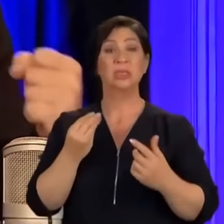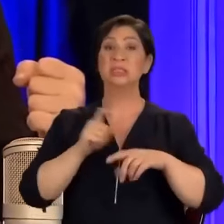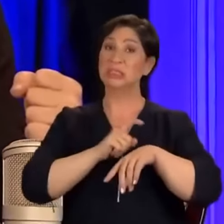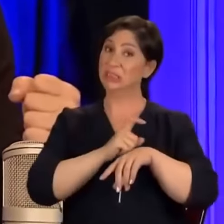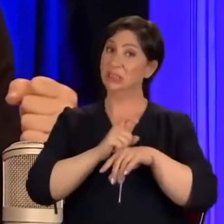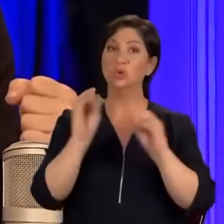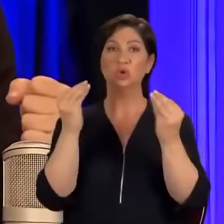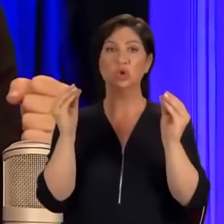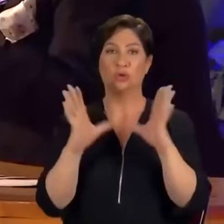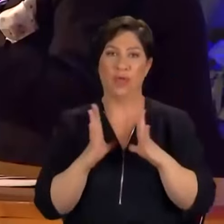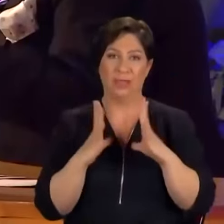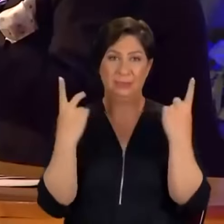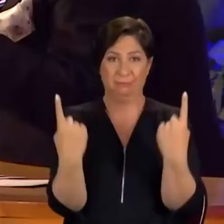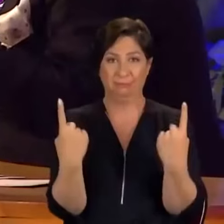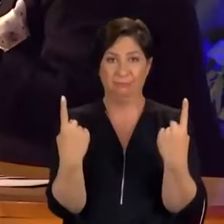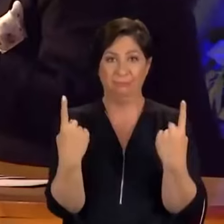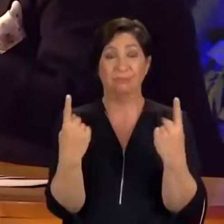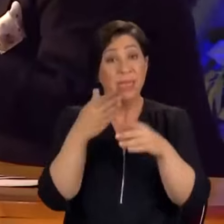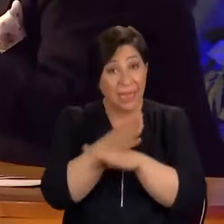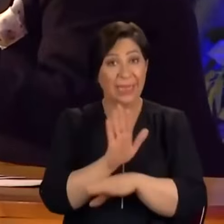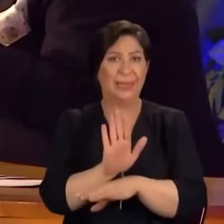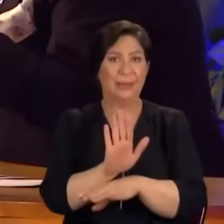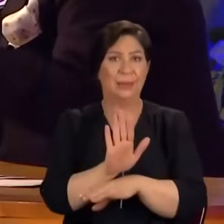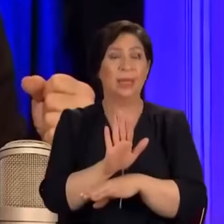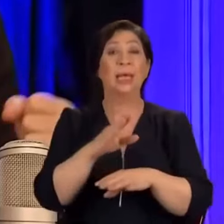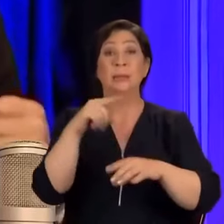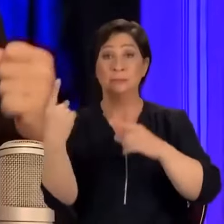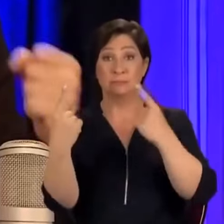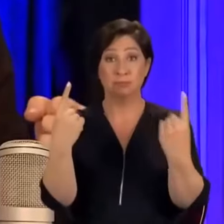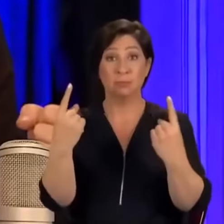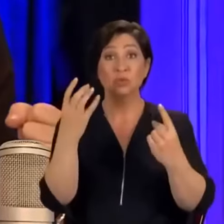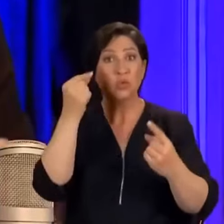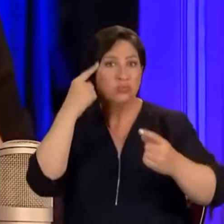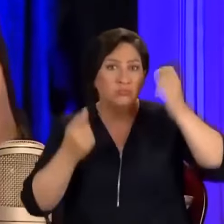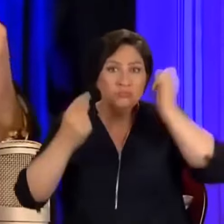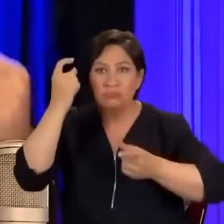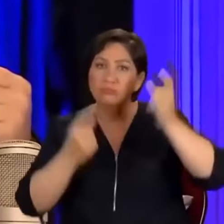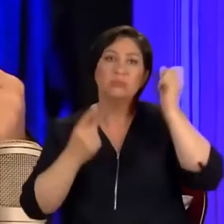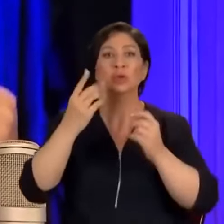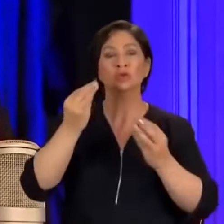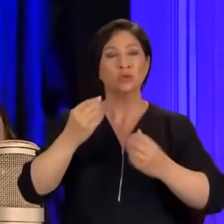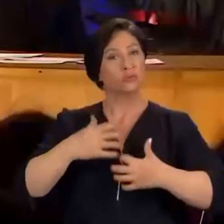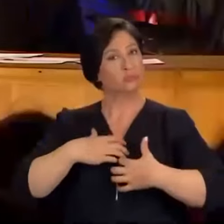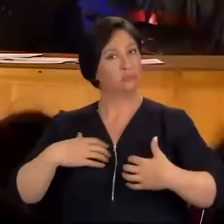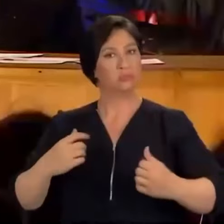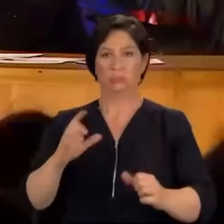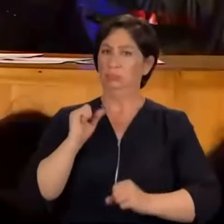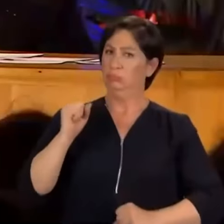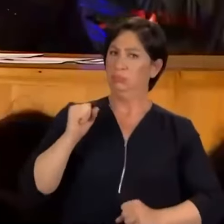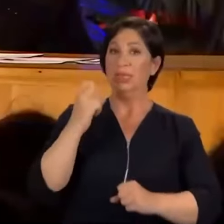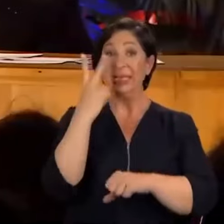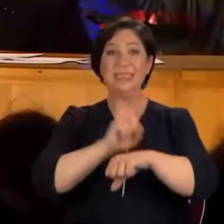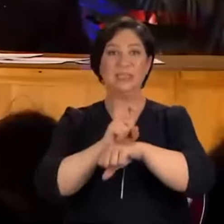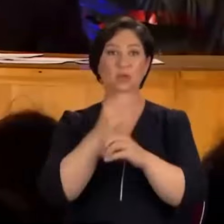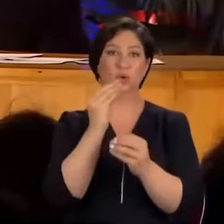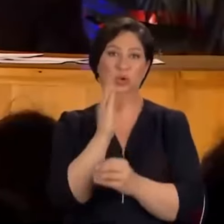ve sinirli çocuk var hakikaten iki tane çok üretken çok Bıçkın ve iki sinirli